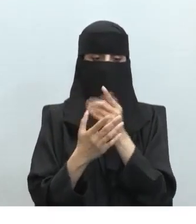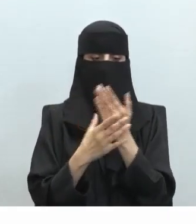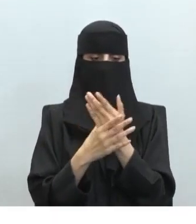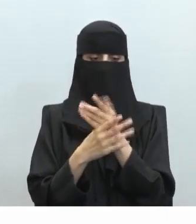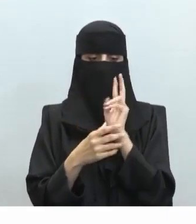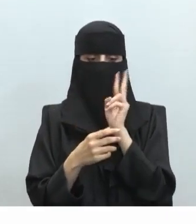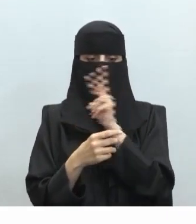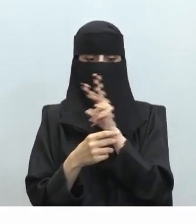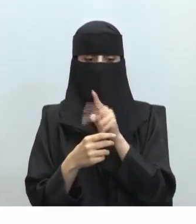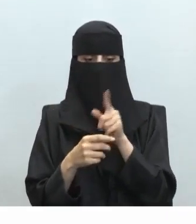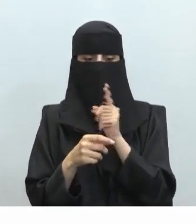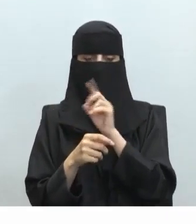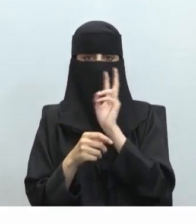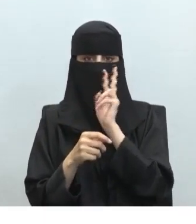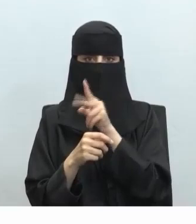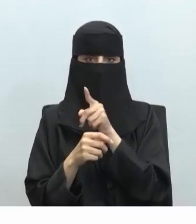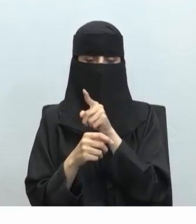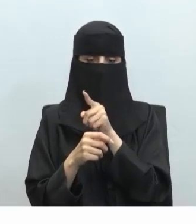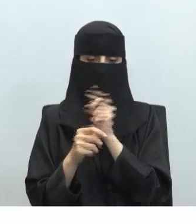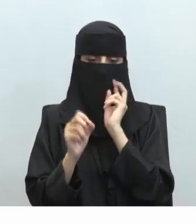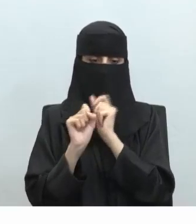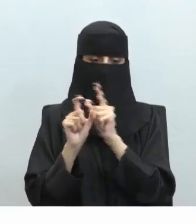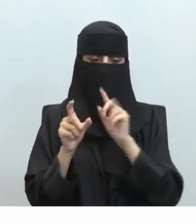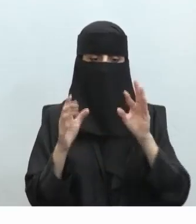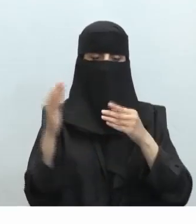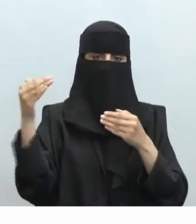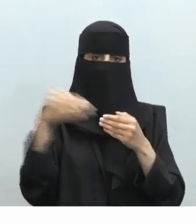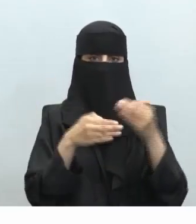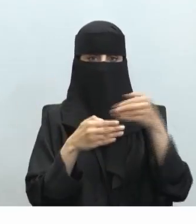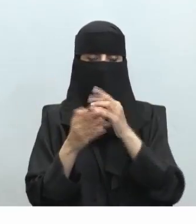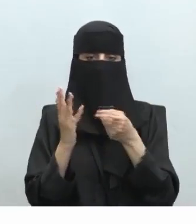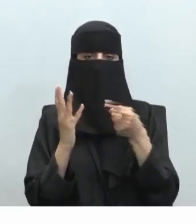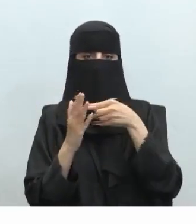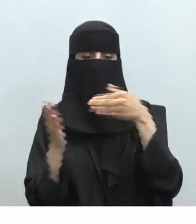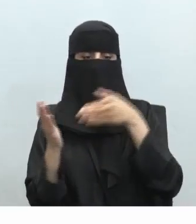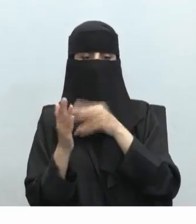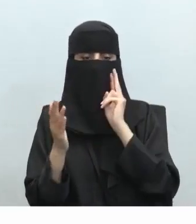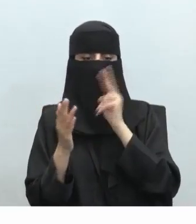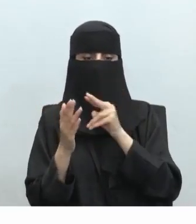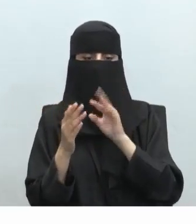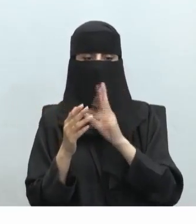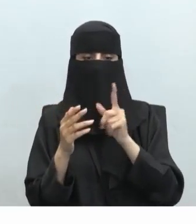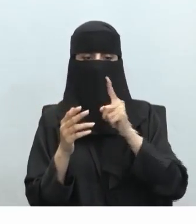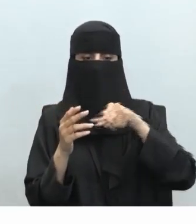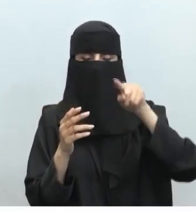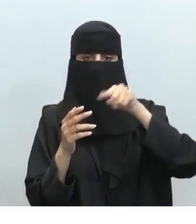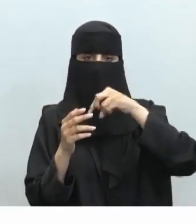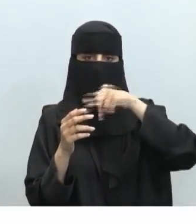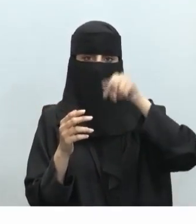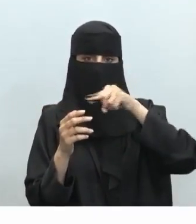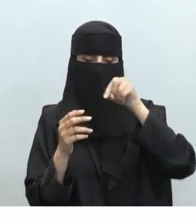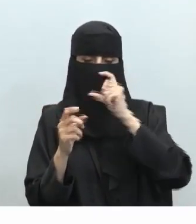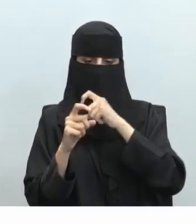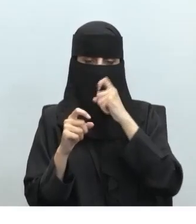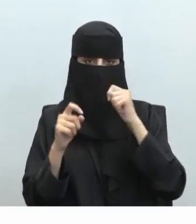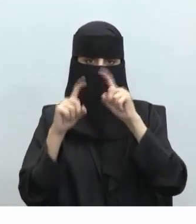ياتي ام ار ان اي وتمر هذا ها ياتي التي ار ان اي ويدخل الى داخل خليه يترجم الحمض ثم ياتي تي ار ان اي ثم ياتي تي ار ان اي ولكن عندما